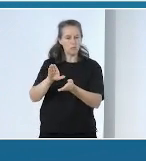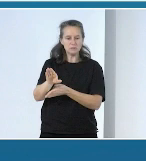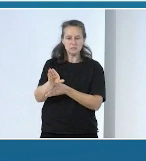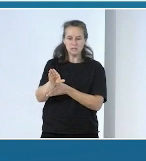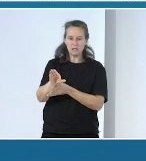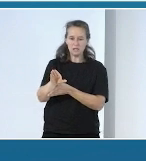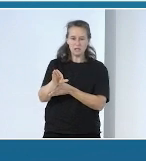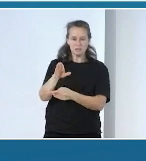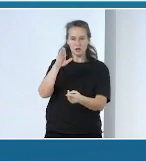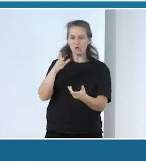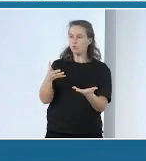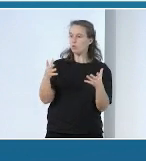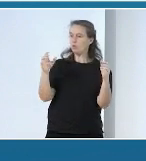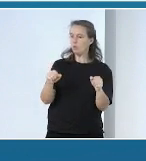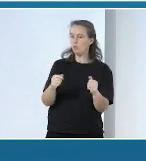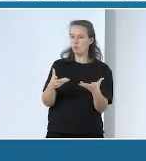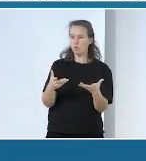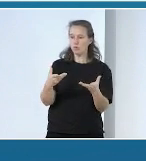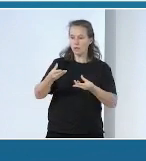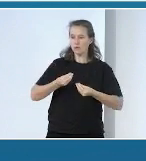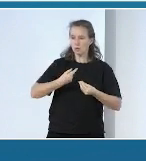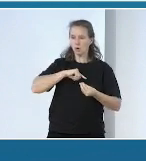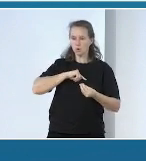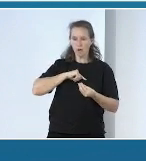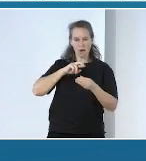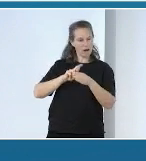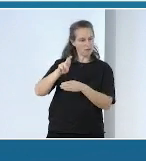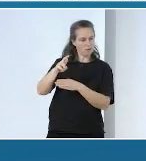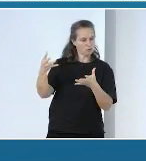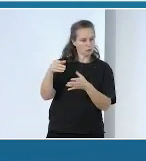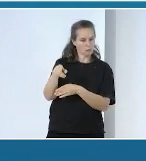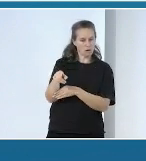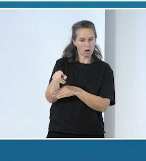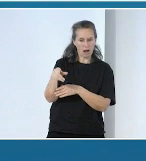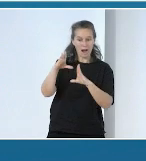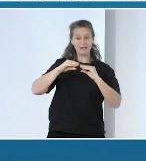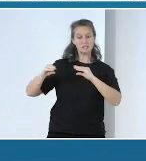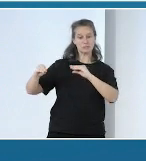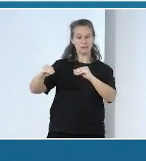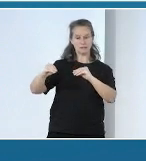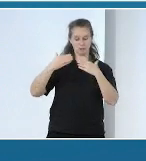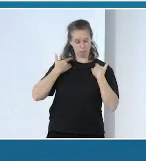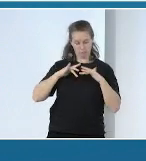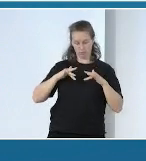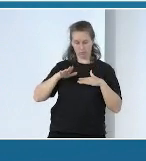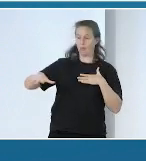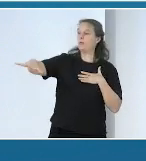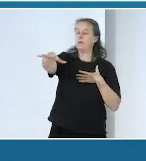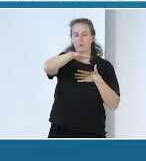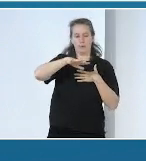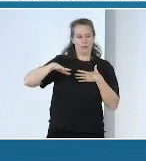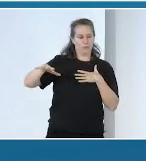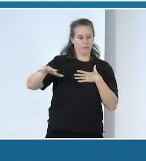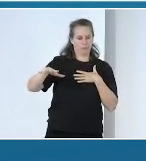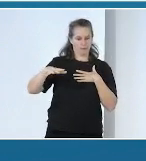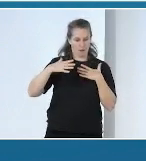ce qui nous permet de se référer à l'espace en dehors de nous. Ce n'est pas